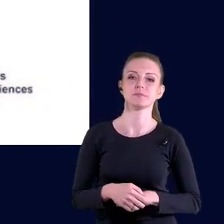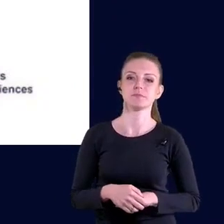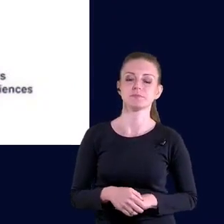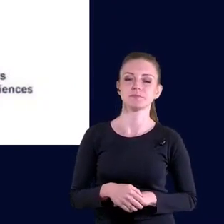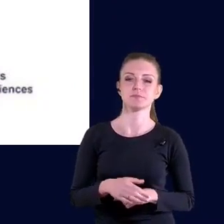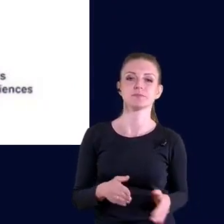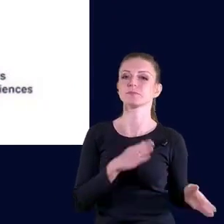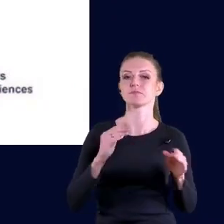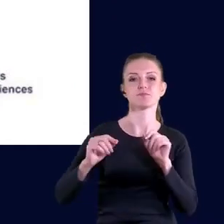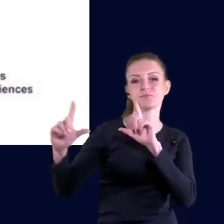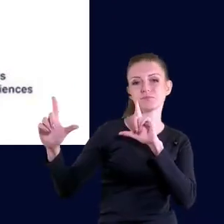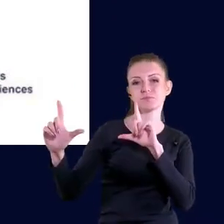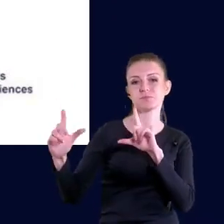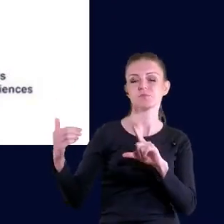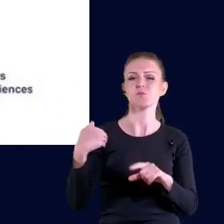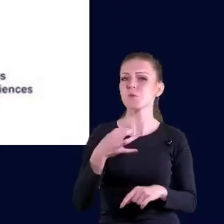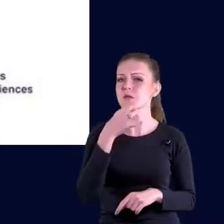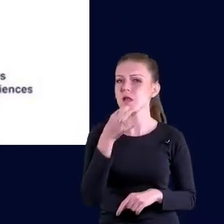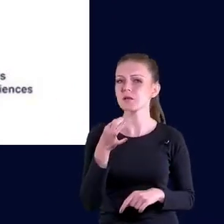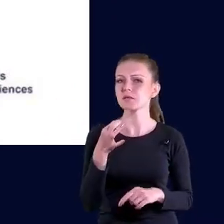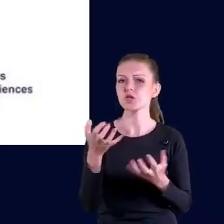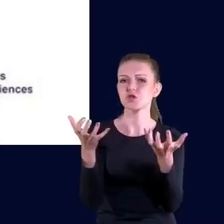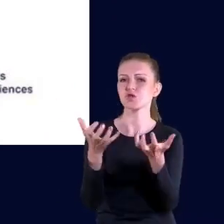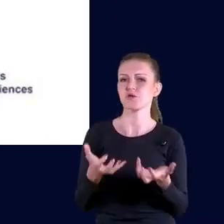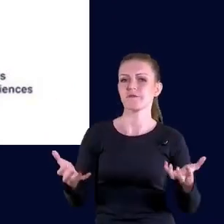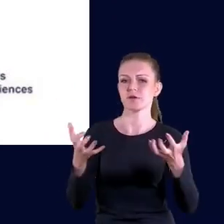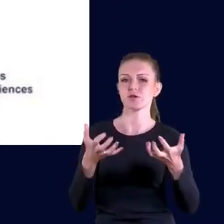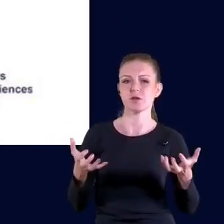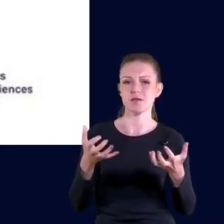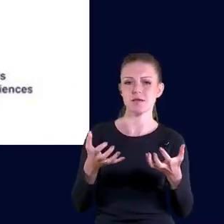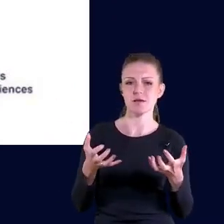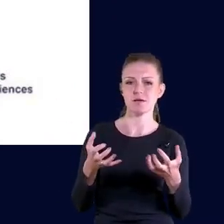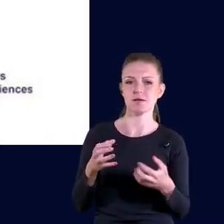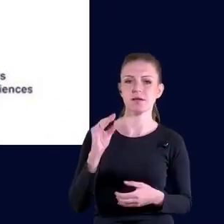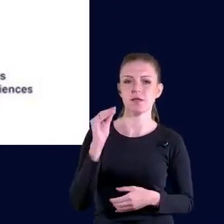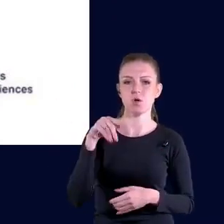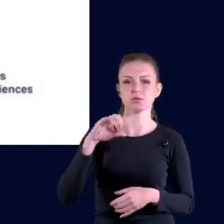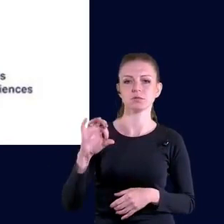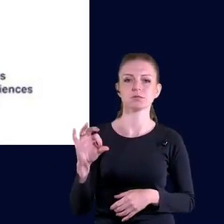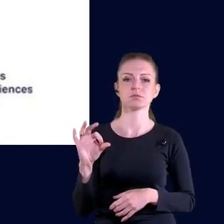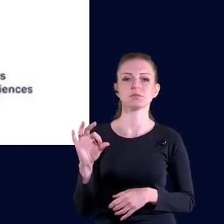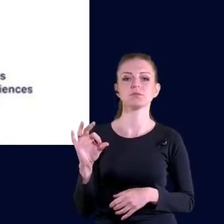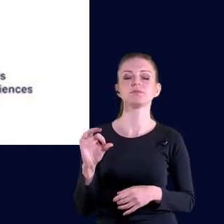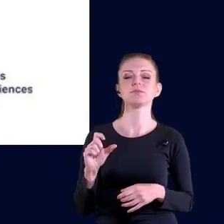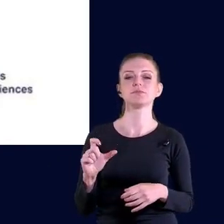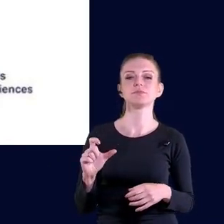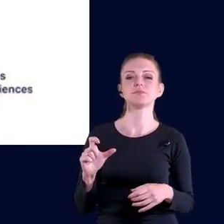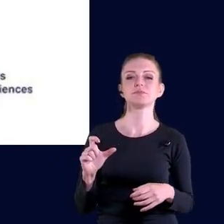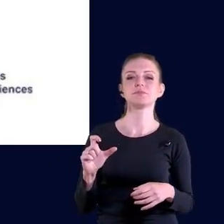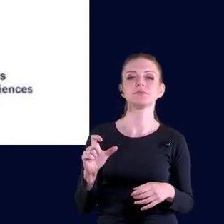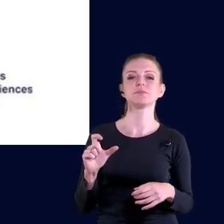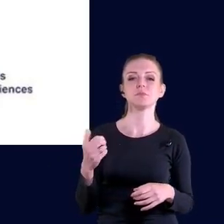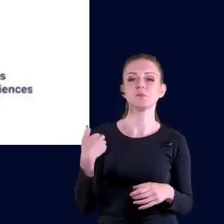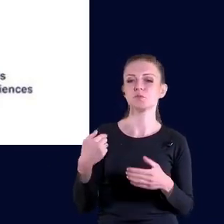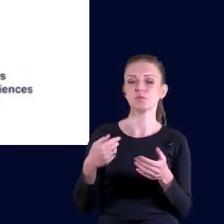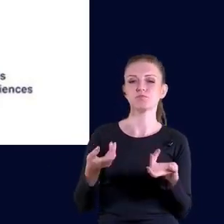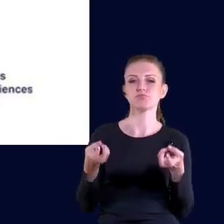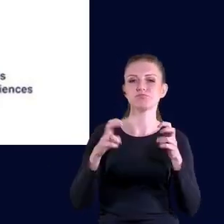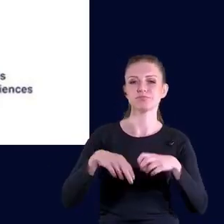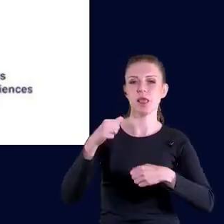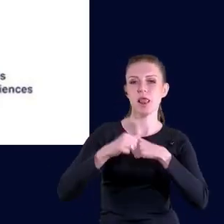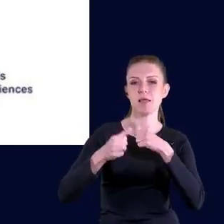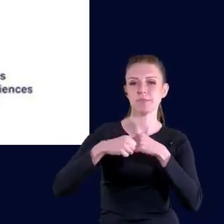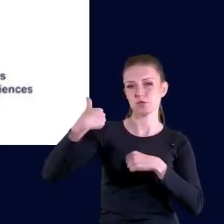padło też pytanie o Stowarzyszenie i OSK takie stowarzyszenie zostało utworzone w lipcu ubiegłego roku